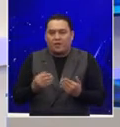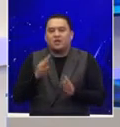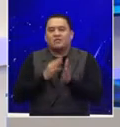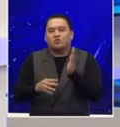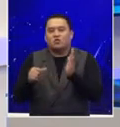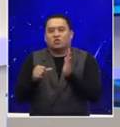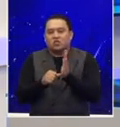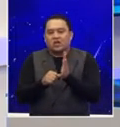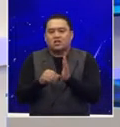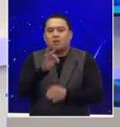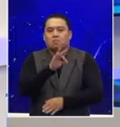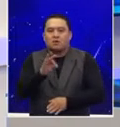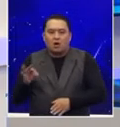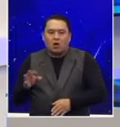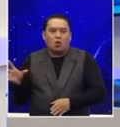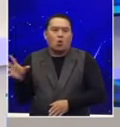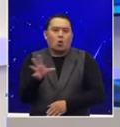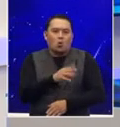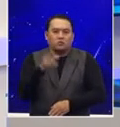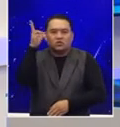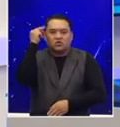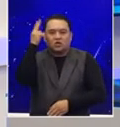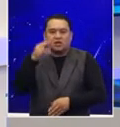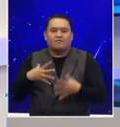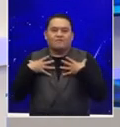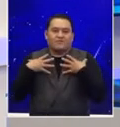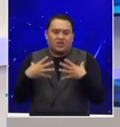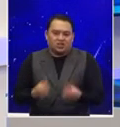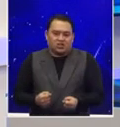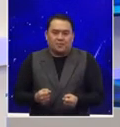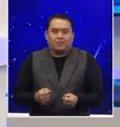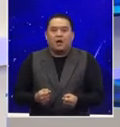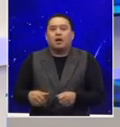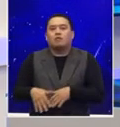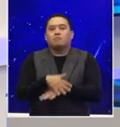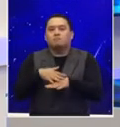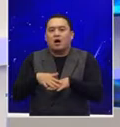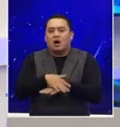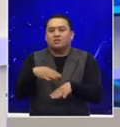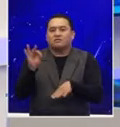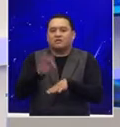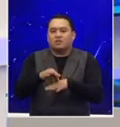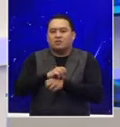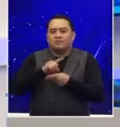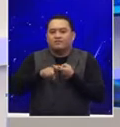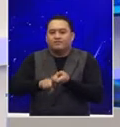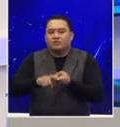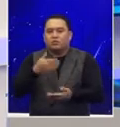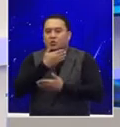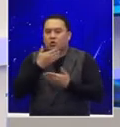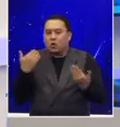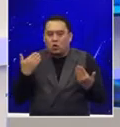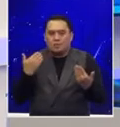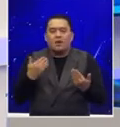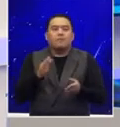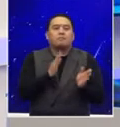Свыше 96% из общего числа вылечились. В целом в регионе массовых вспышек заболеваний не наблюдается. По